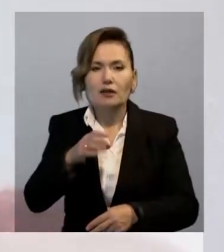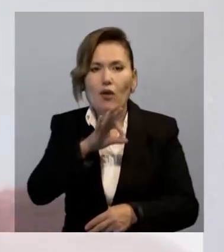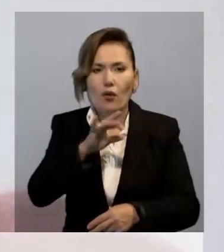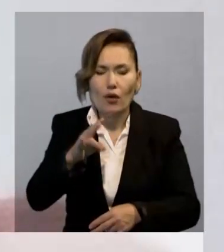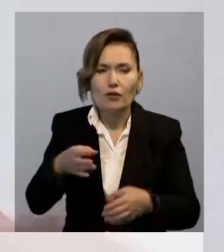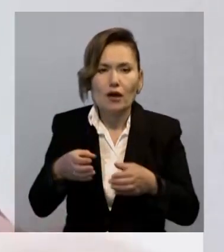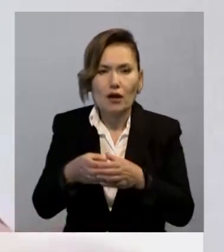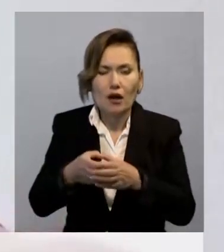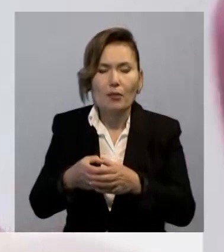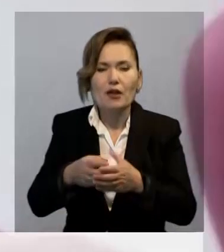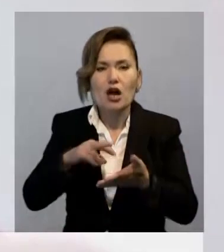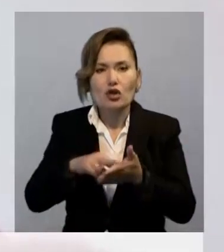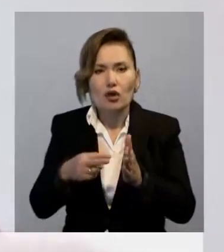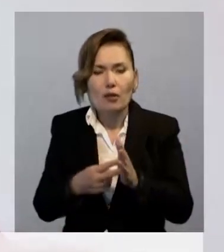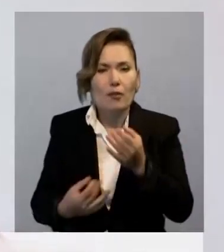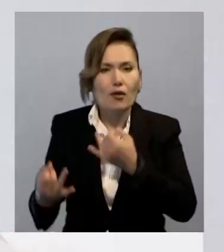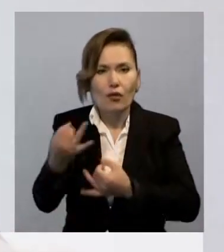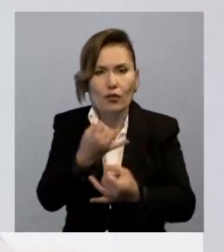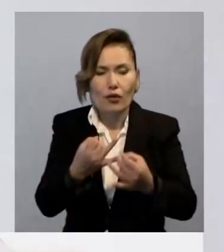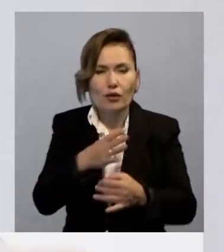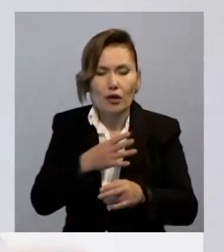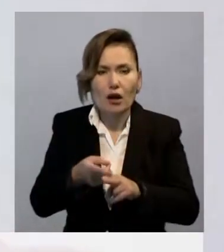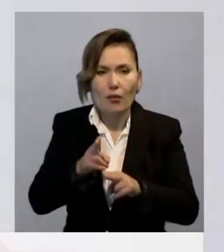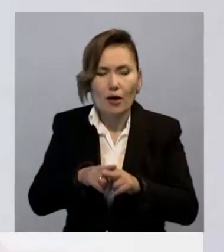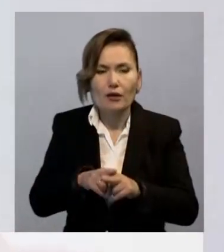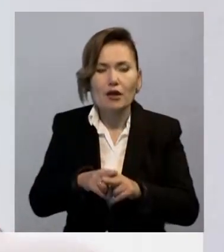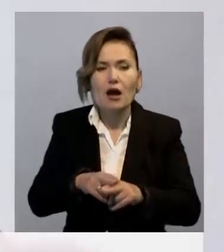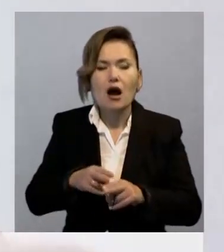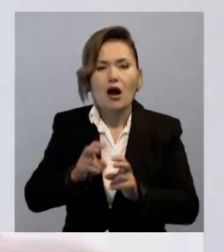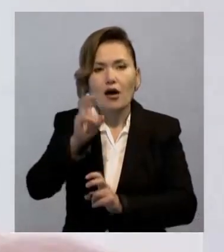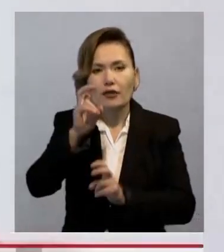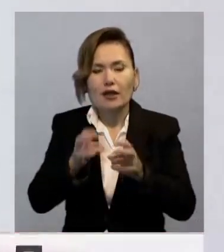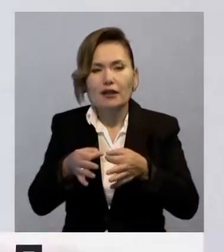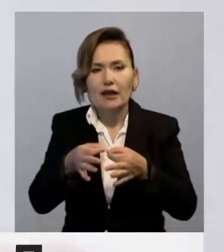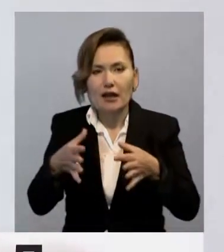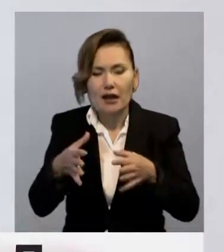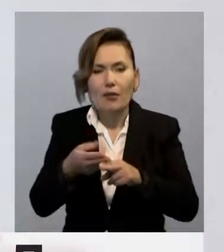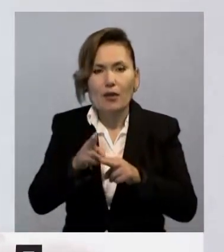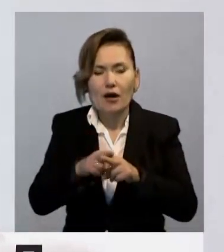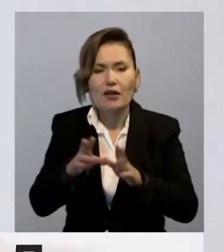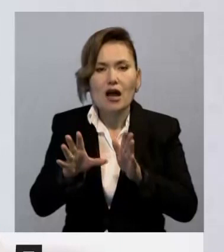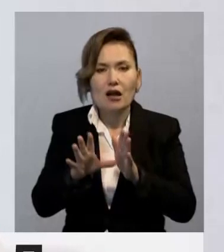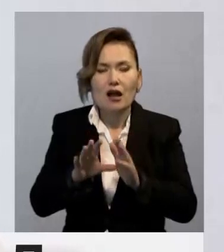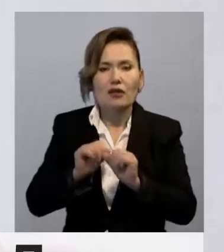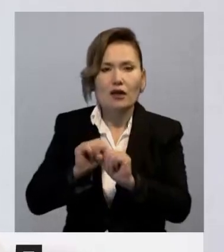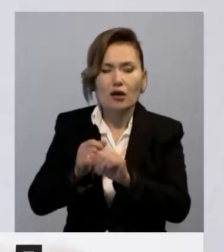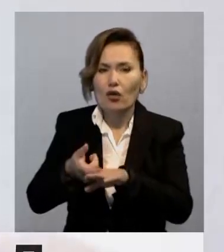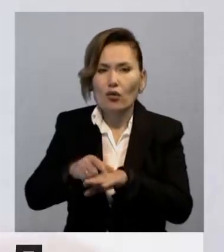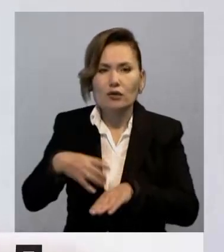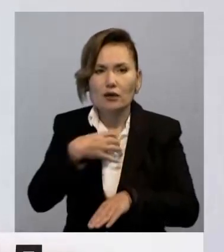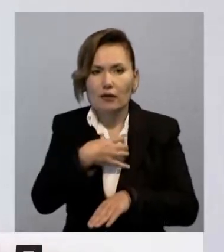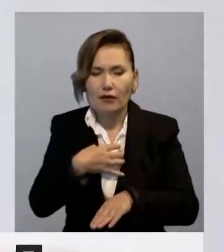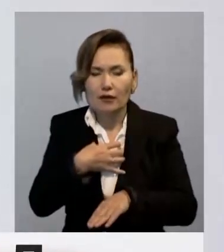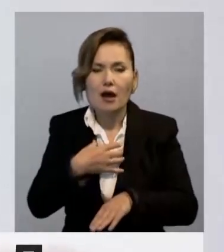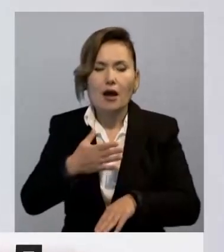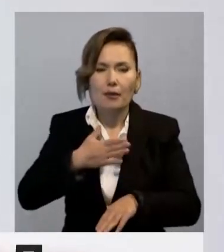МАГАТЭ өкілдері жоспарды жан-жақты талқылап жатыр. Бұл миссия арқылы Запорожье атом электр станциясы мен энергодардың қауіпсіздігі қамтамасыз етілуі